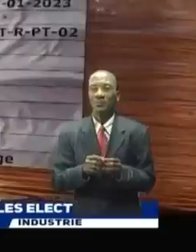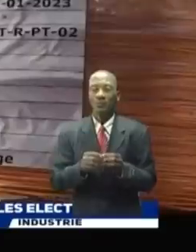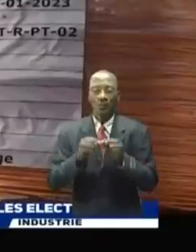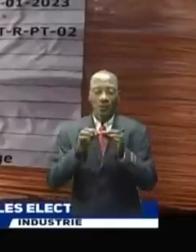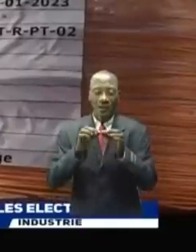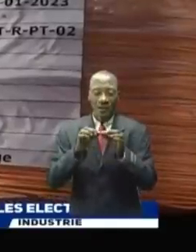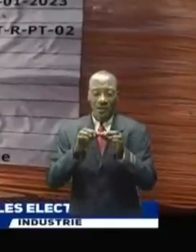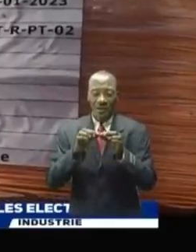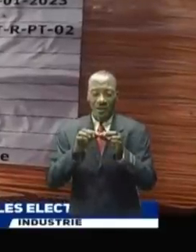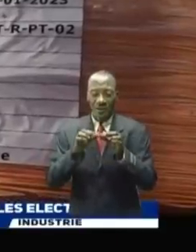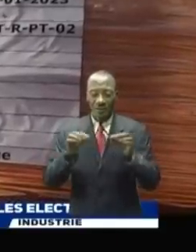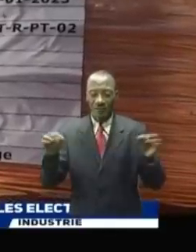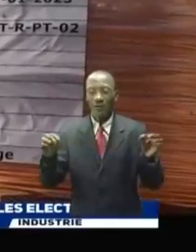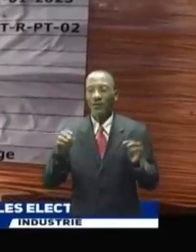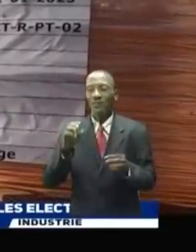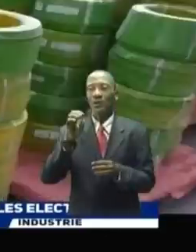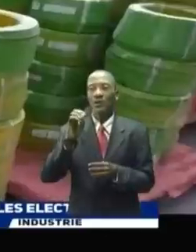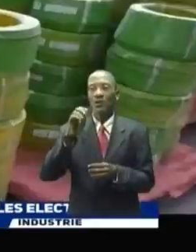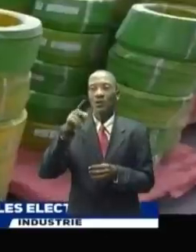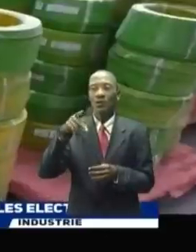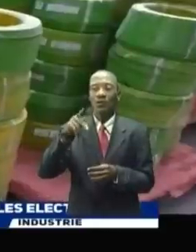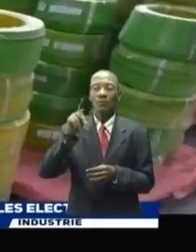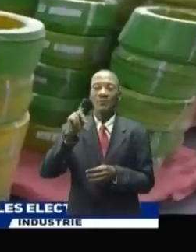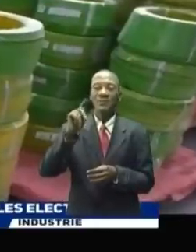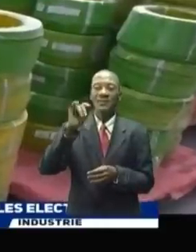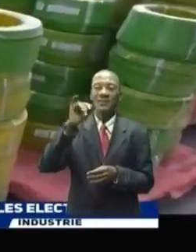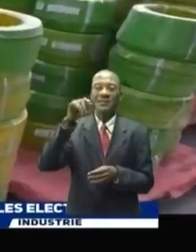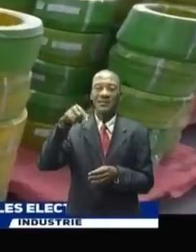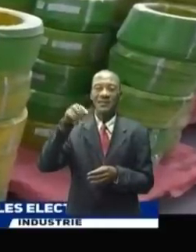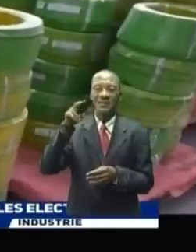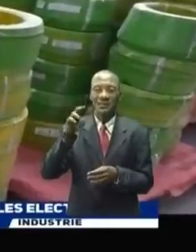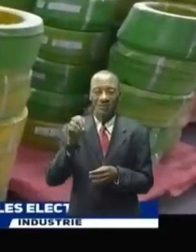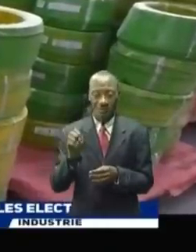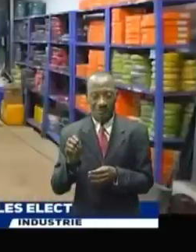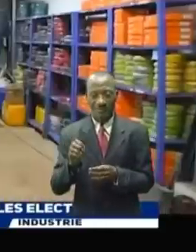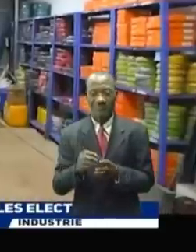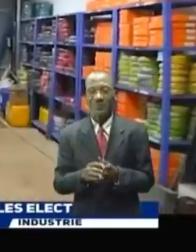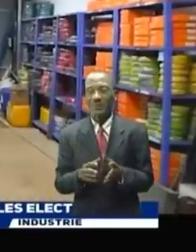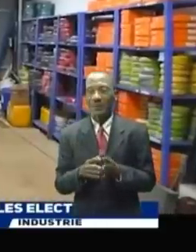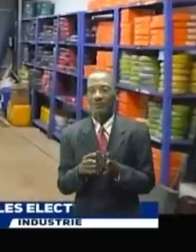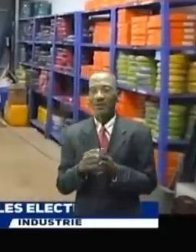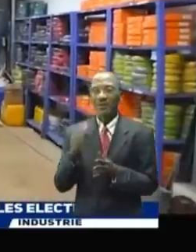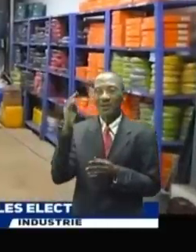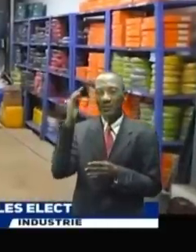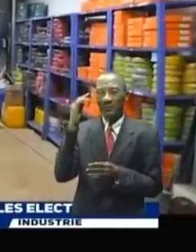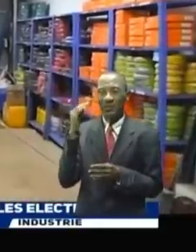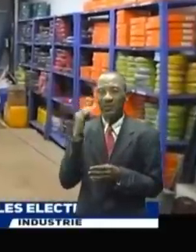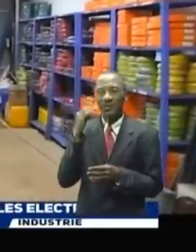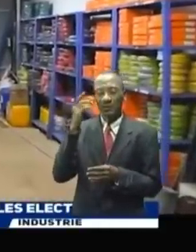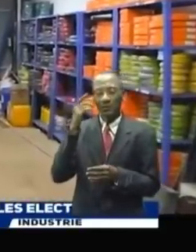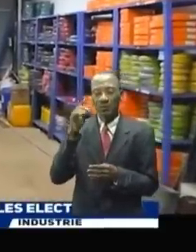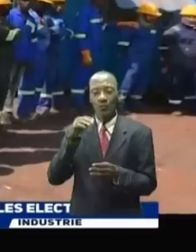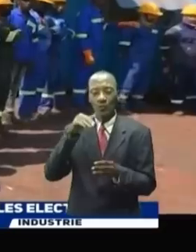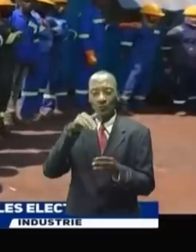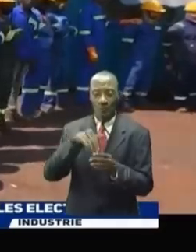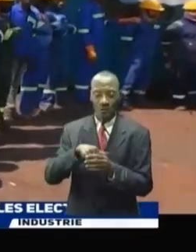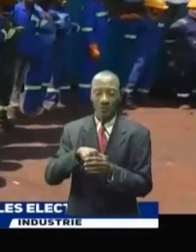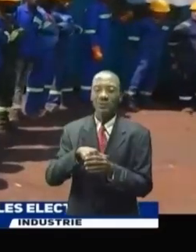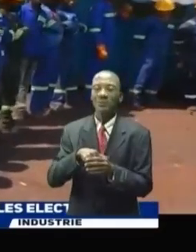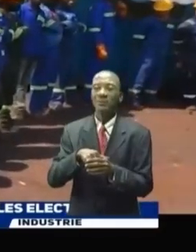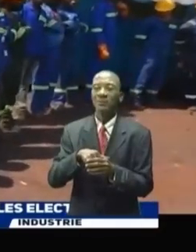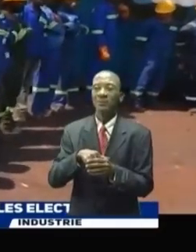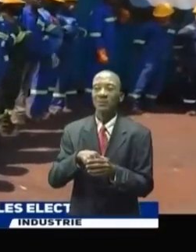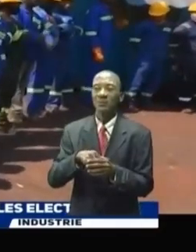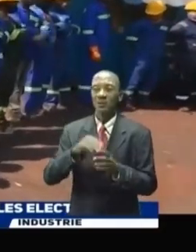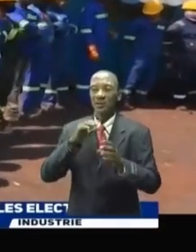doté d'une première usine de fabrication de câbles électriques, Made in Congo. Cette première usine du groupe Mining Engineering